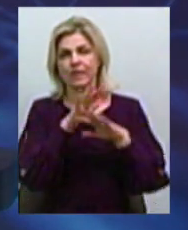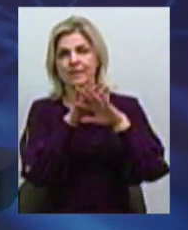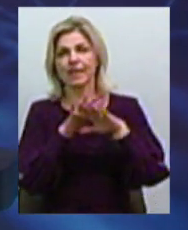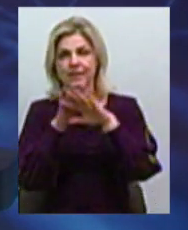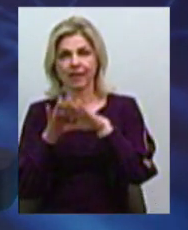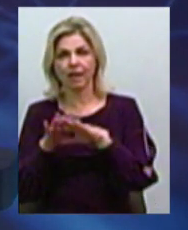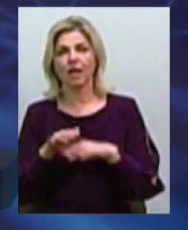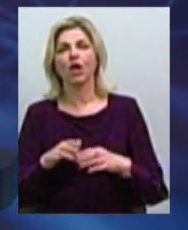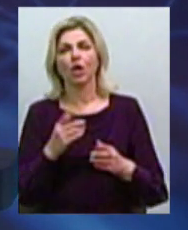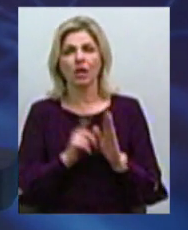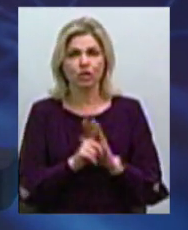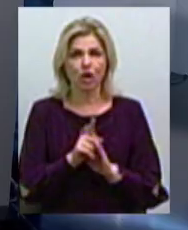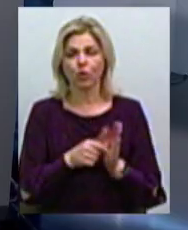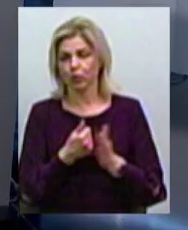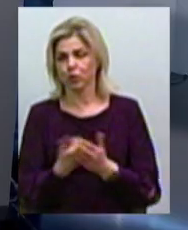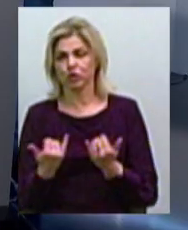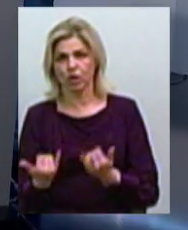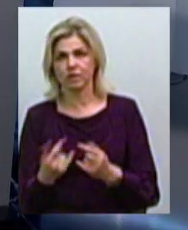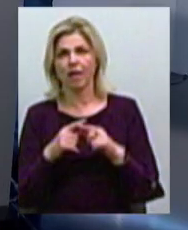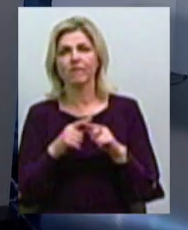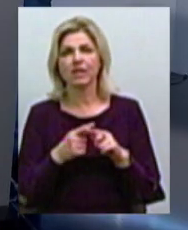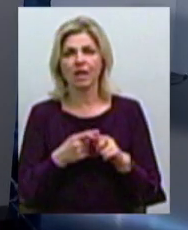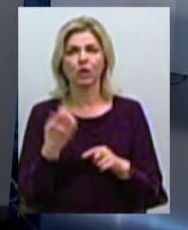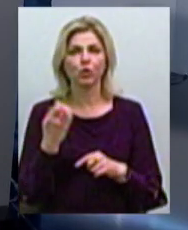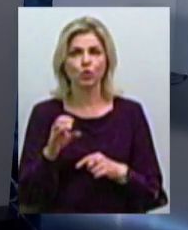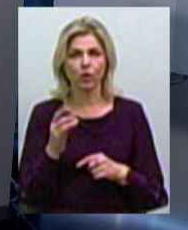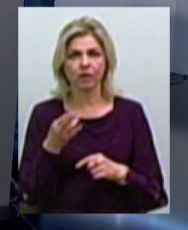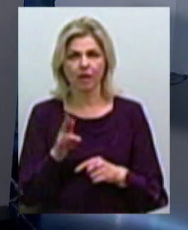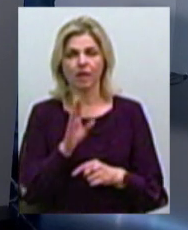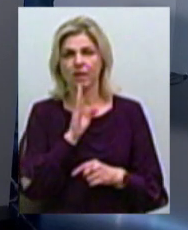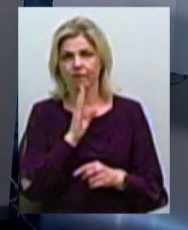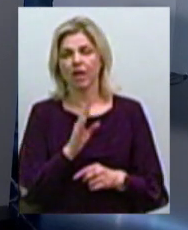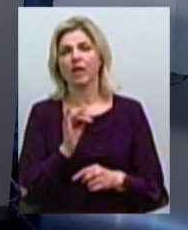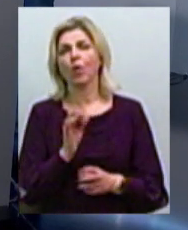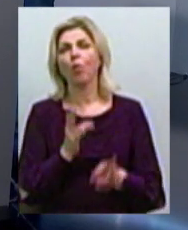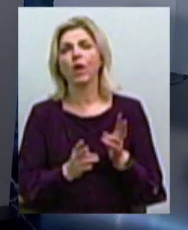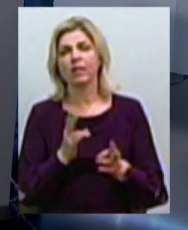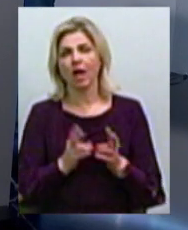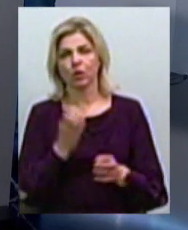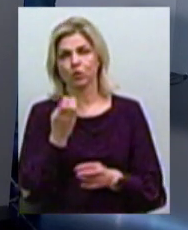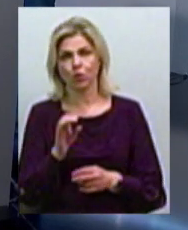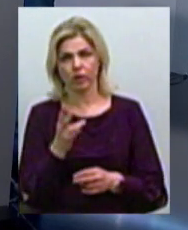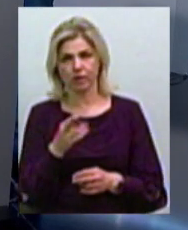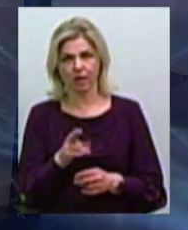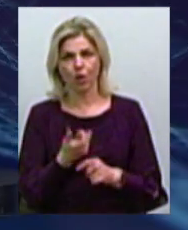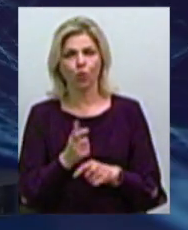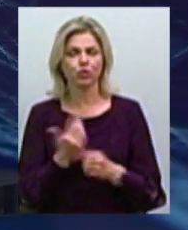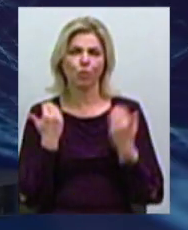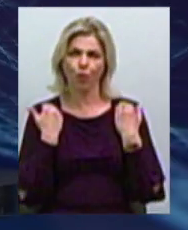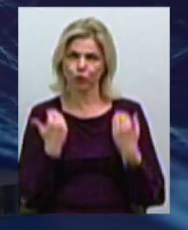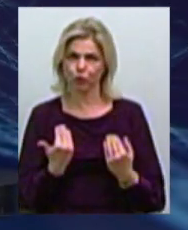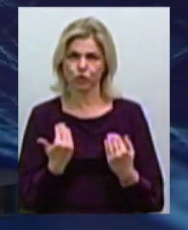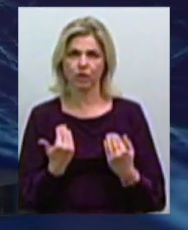Вони від початку це робили. В'язальна сотня, наші дівчата, кулінарна сотня. Ну, це дуже потужний,